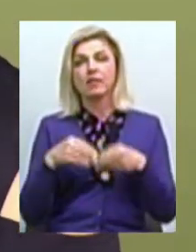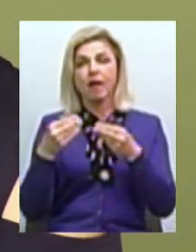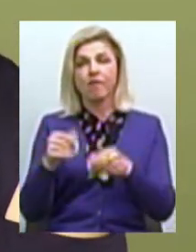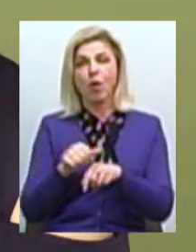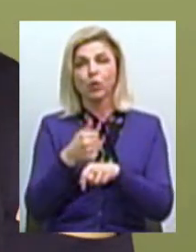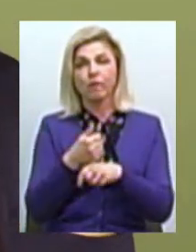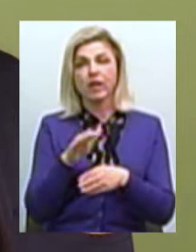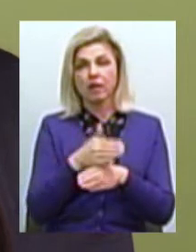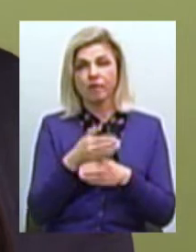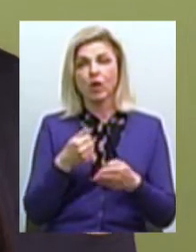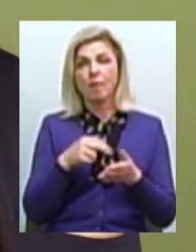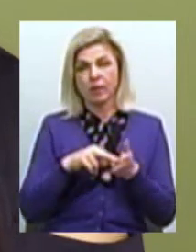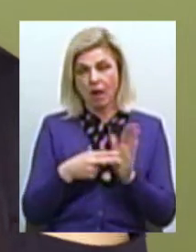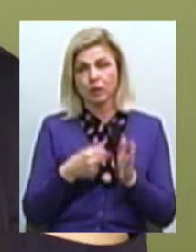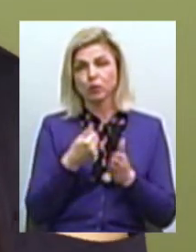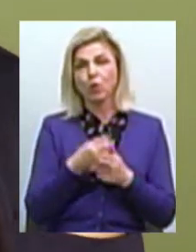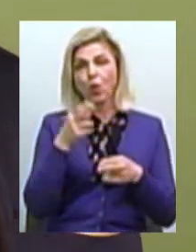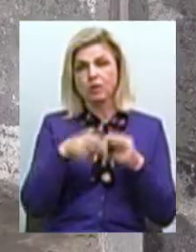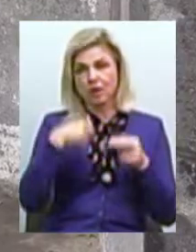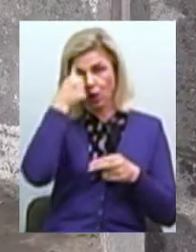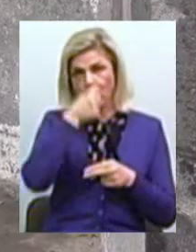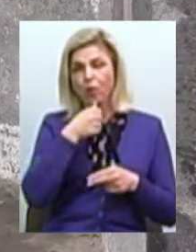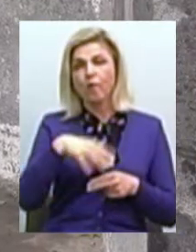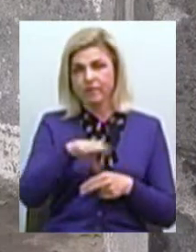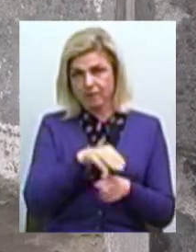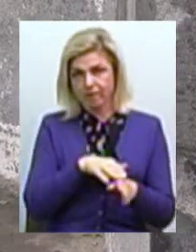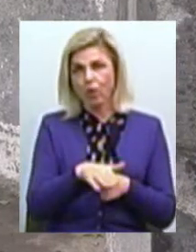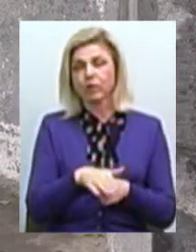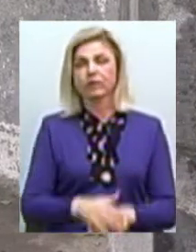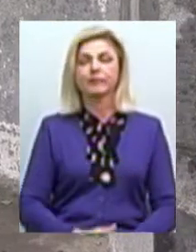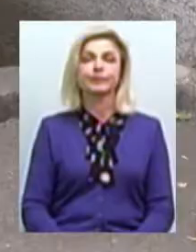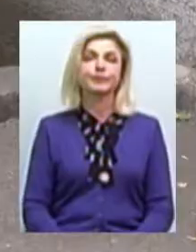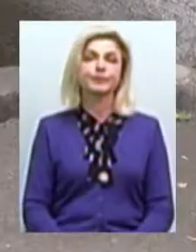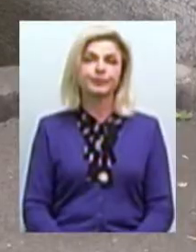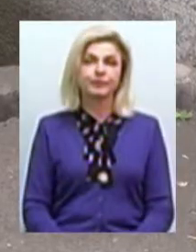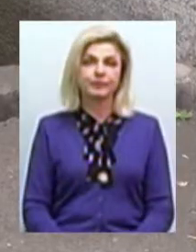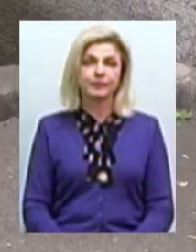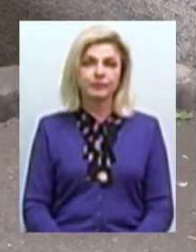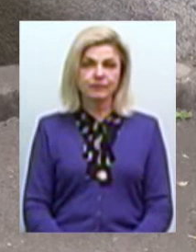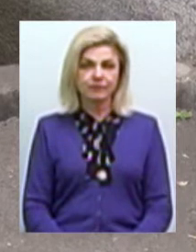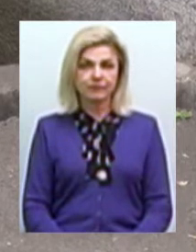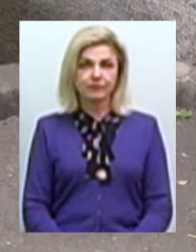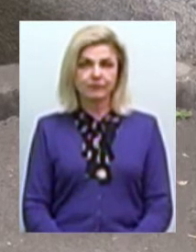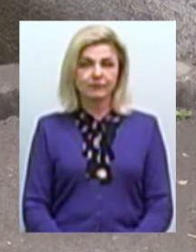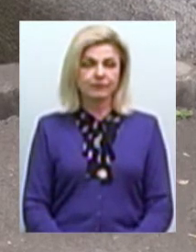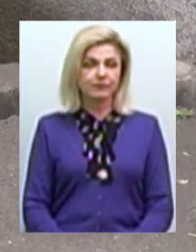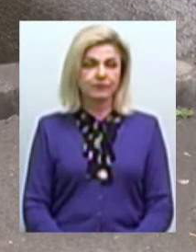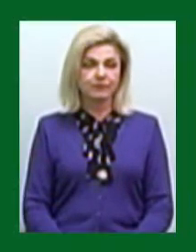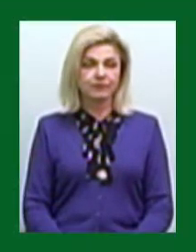вони планують до кінця року всі проєкти реалізувати. Олександр Гресь, Ігор Чорний. Новини на Суспільному. Миколаїв.